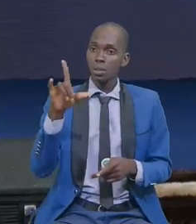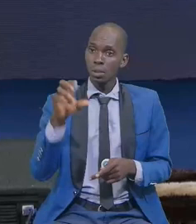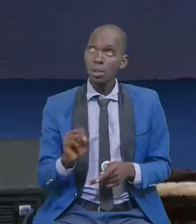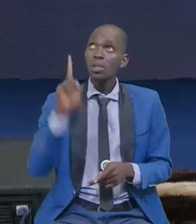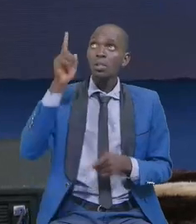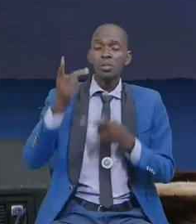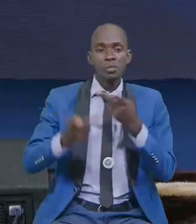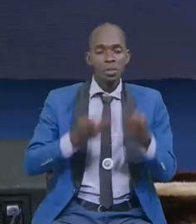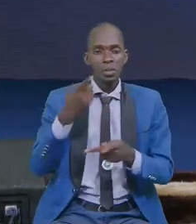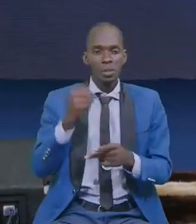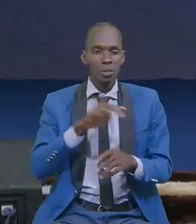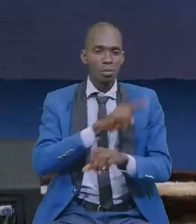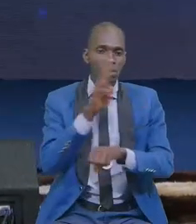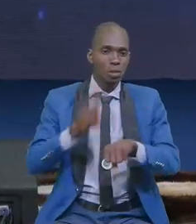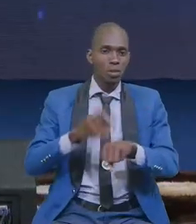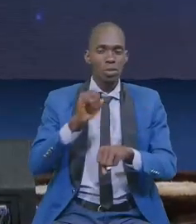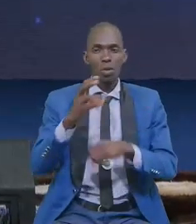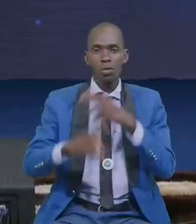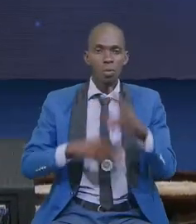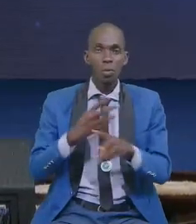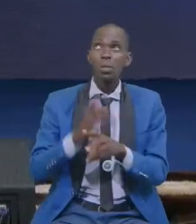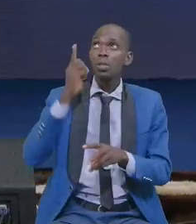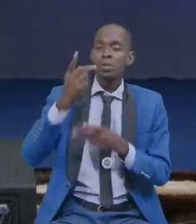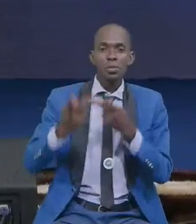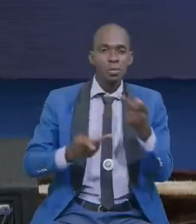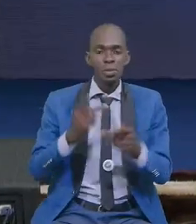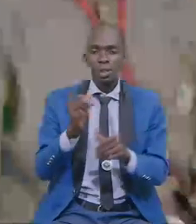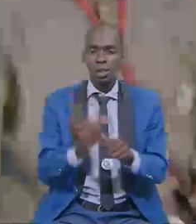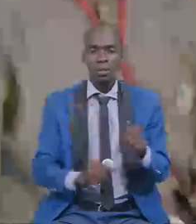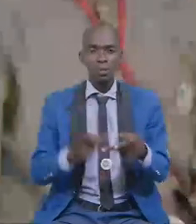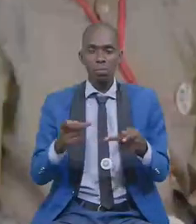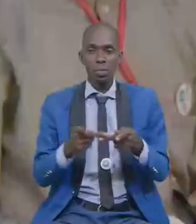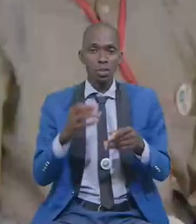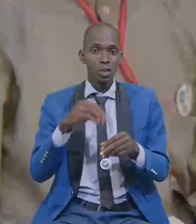les nations du monde. Il visite toutes les tribus du monde.